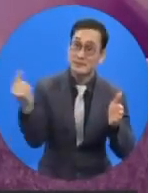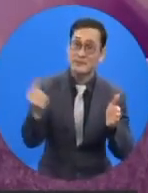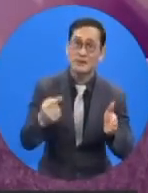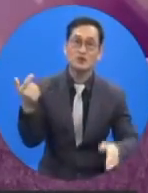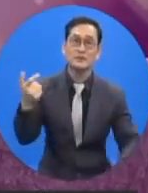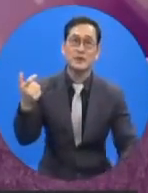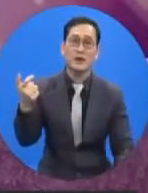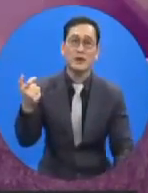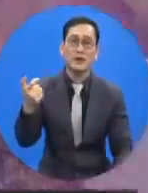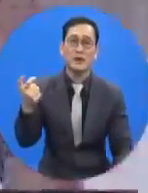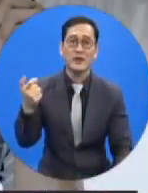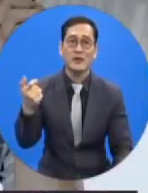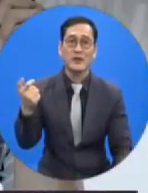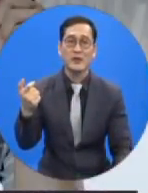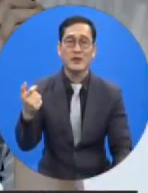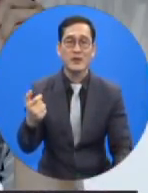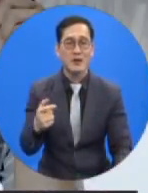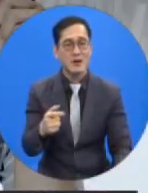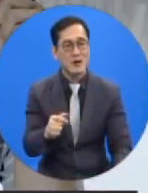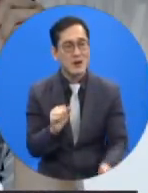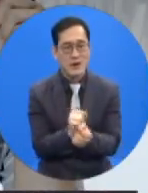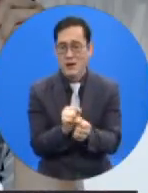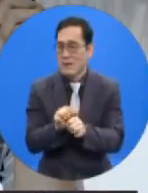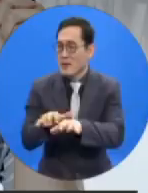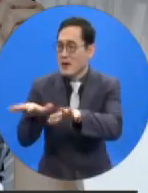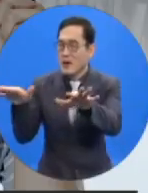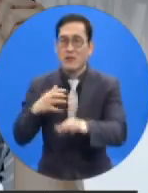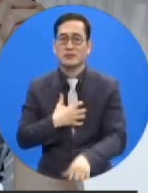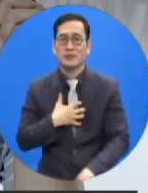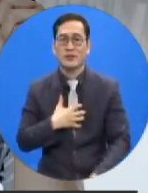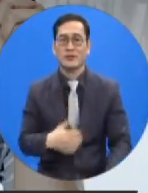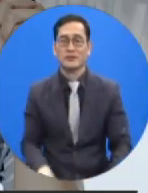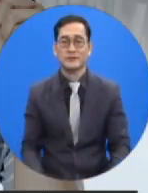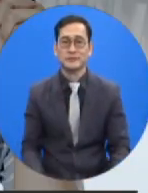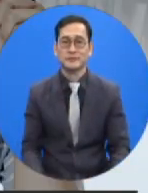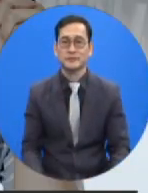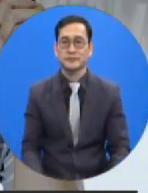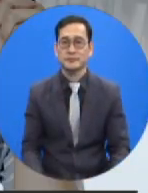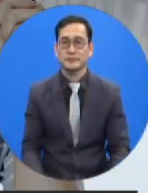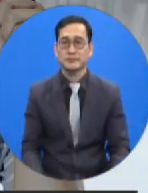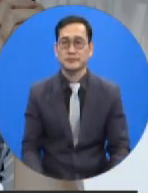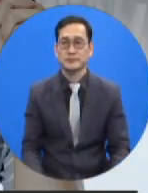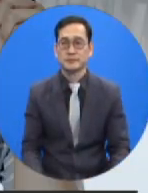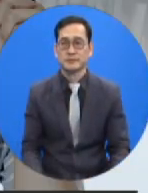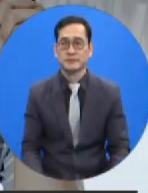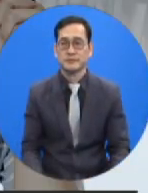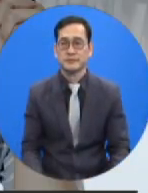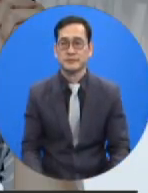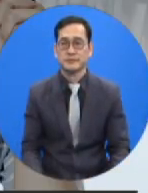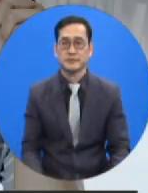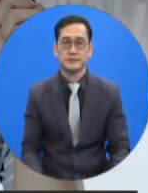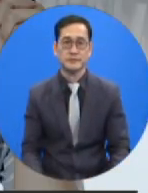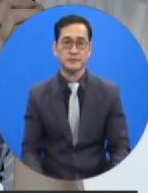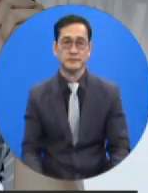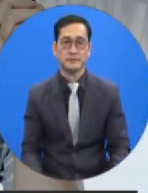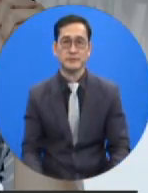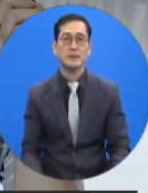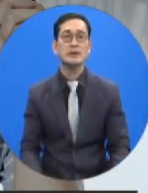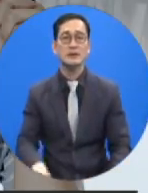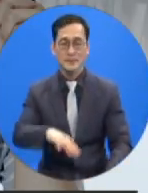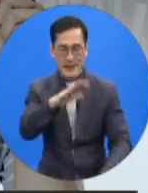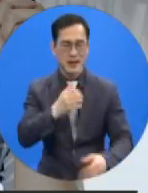함께 보시죠. 자, 모두가 사회적 거리두기를 하고 있는 이 국면에서 꼭 이때에